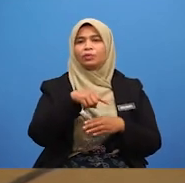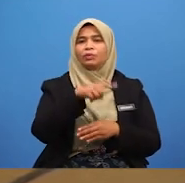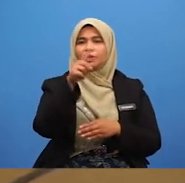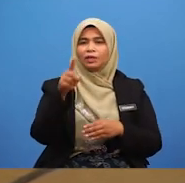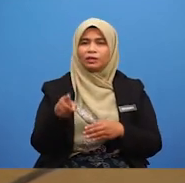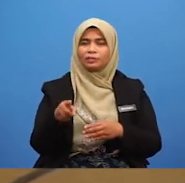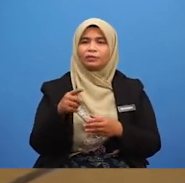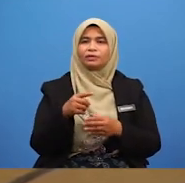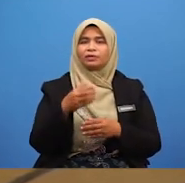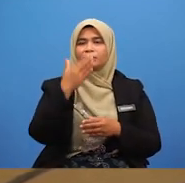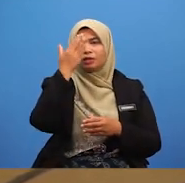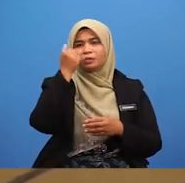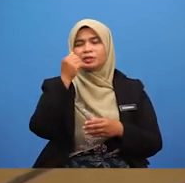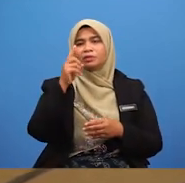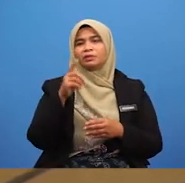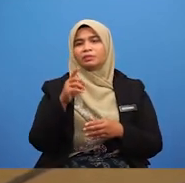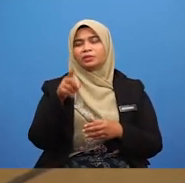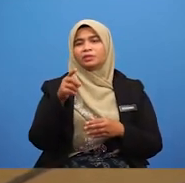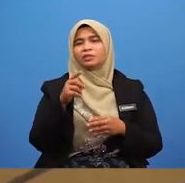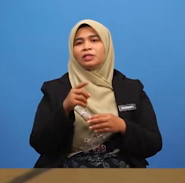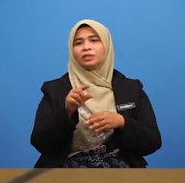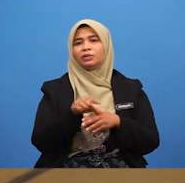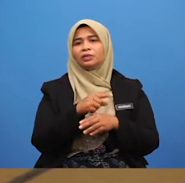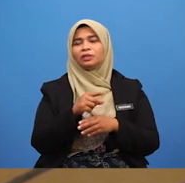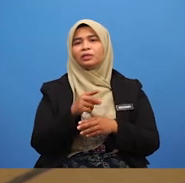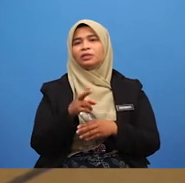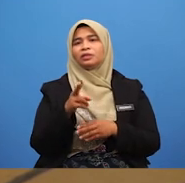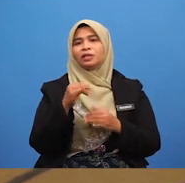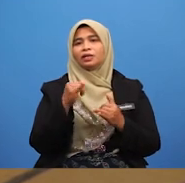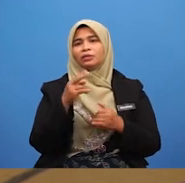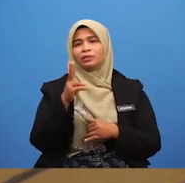Kenapa perlu menggunakan hujung mata gunting ni?